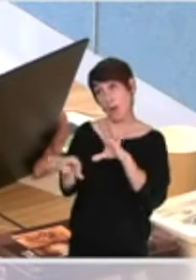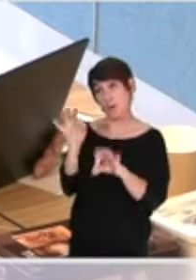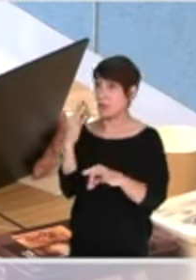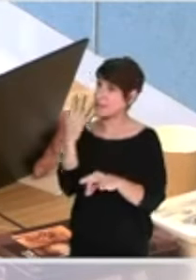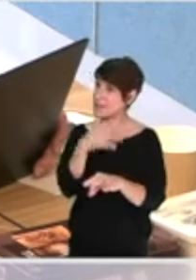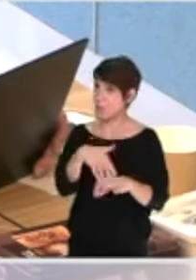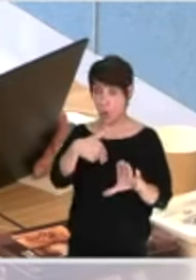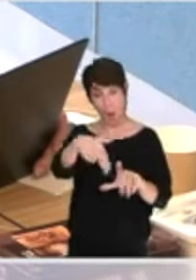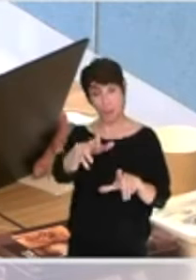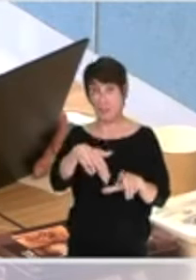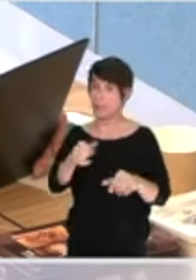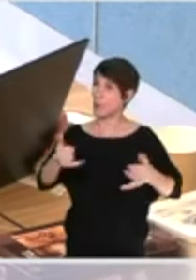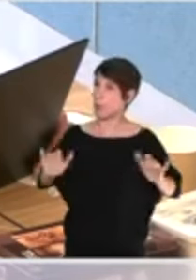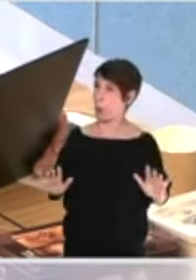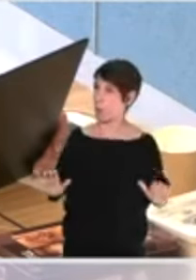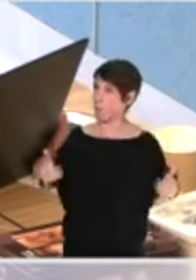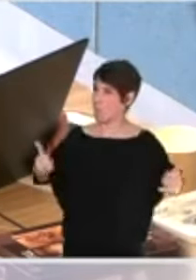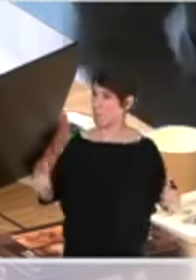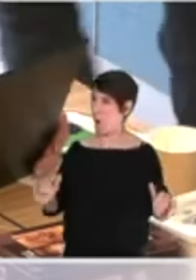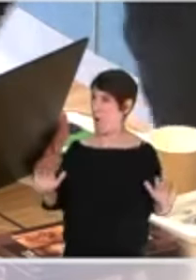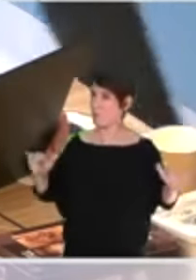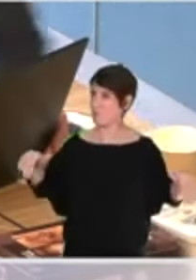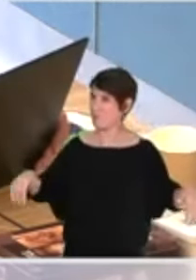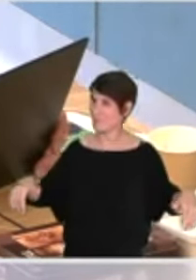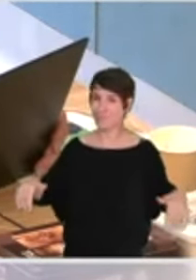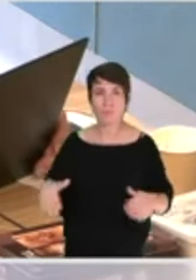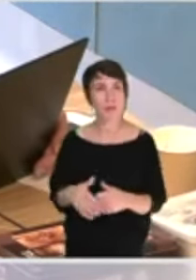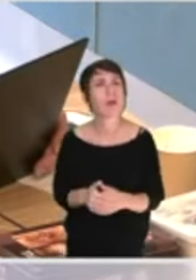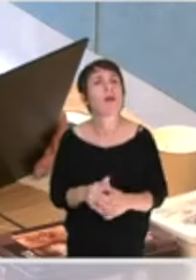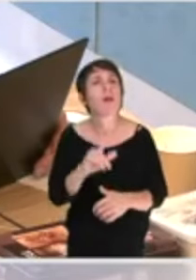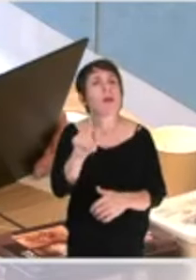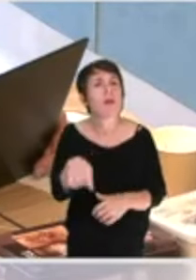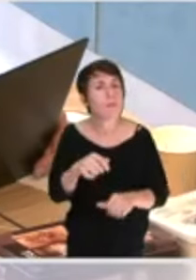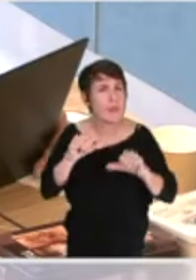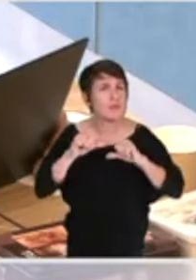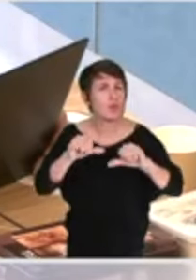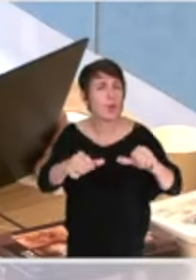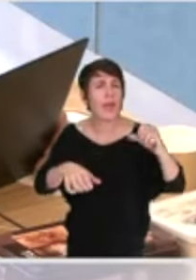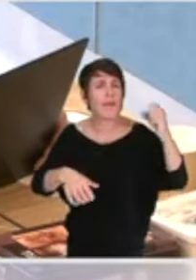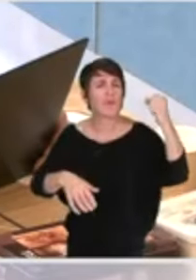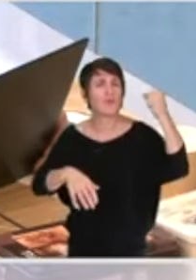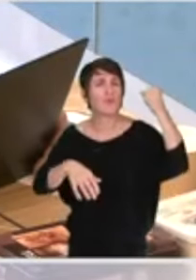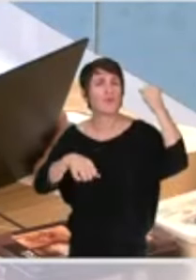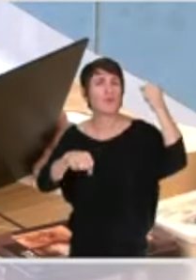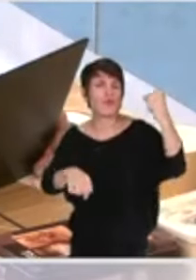Bien sûr que l'avenue Jeanne d'Arc est en mauvais état et qu'elle a besoin d'être rénovée. Bien sûr